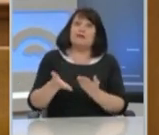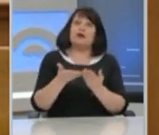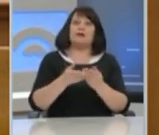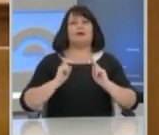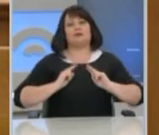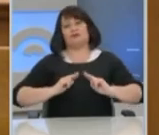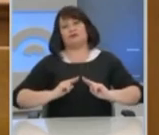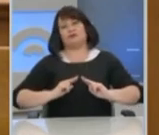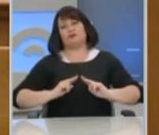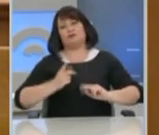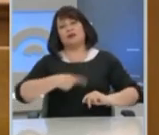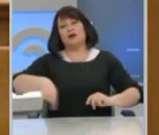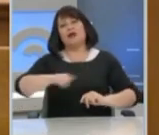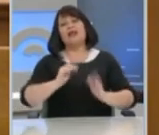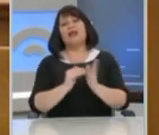ανακούφιση.